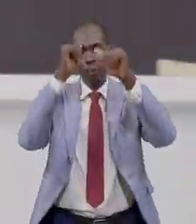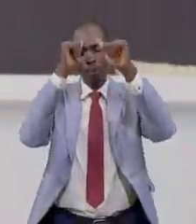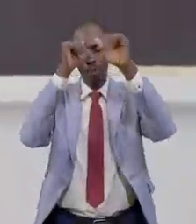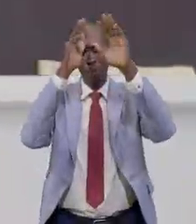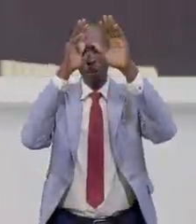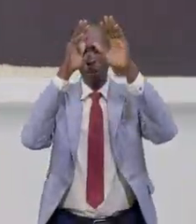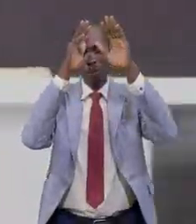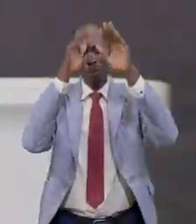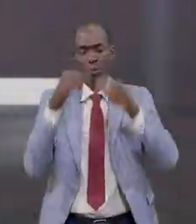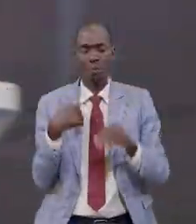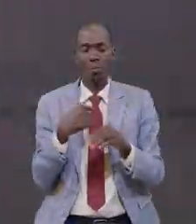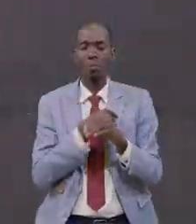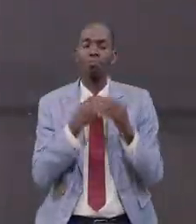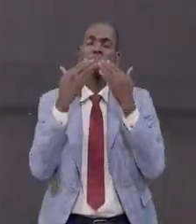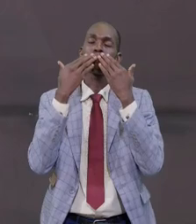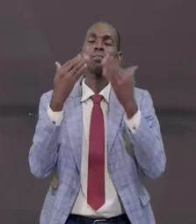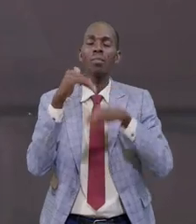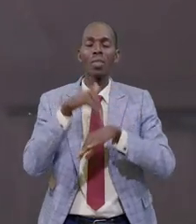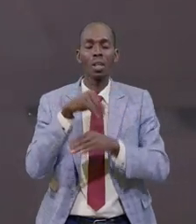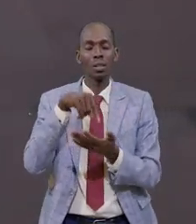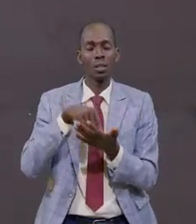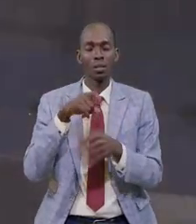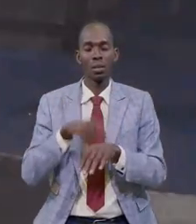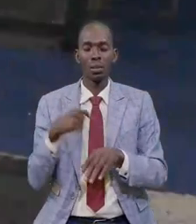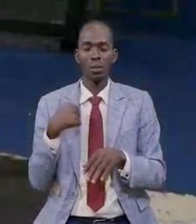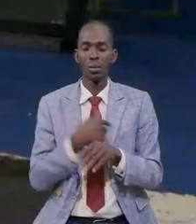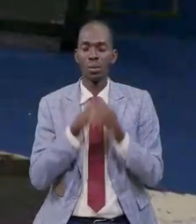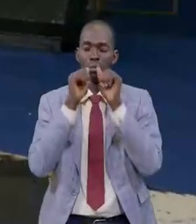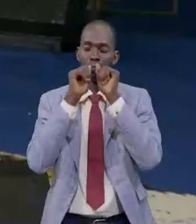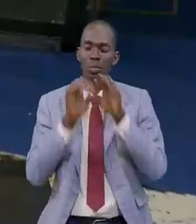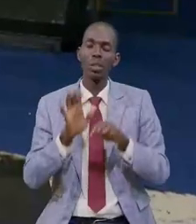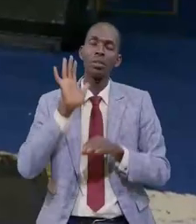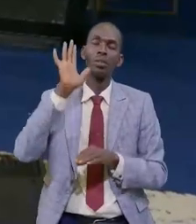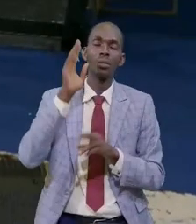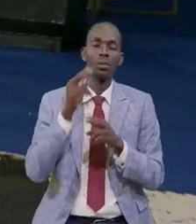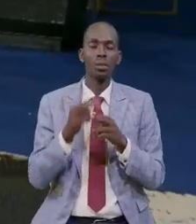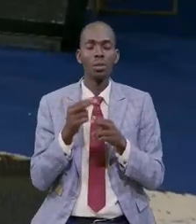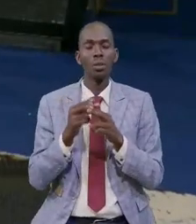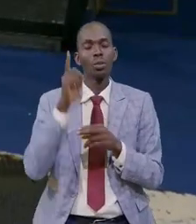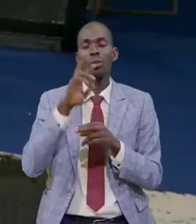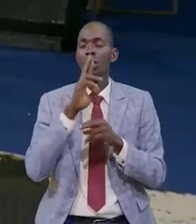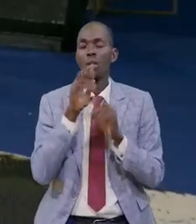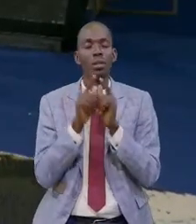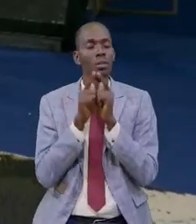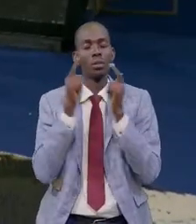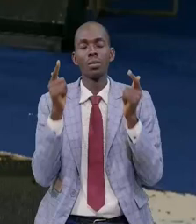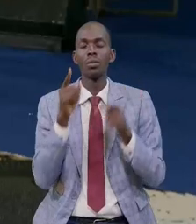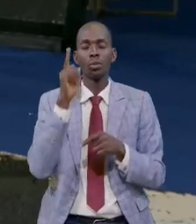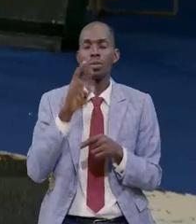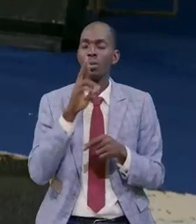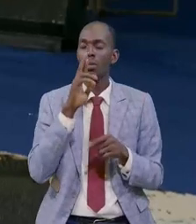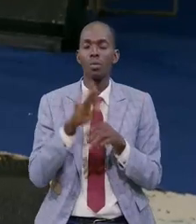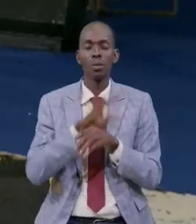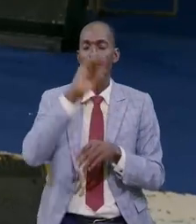père nous te remercions en ce moment nous bénissons ton nom tu es grand tu es grand